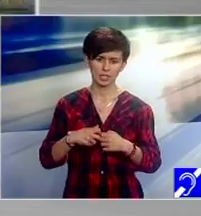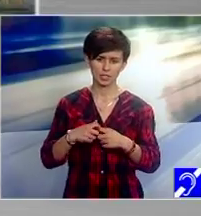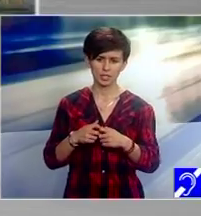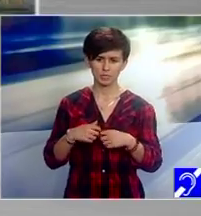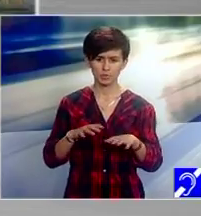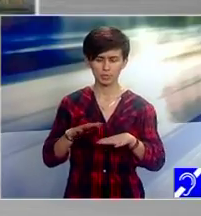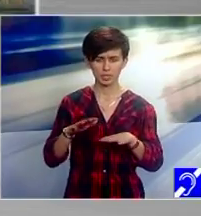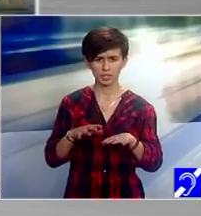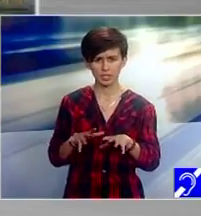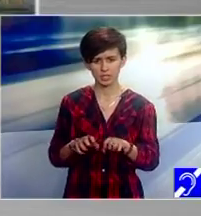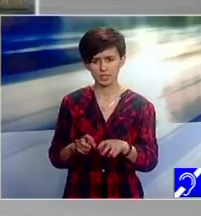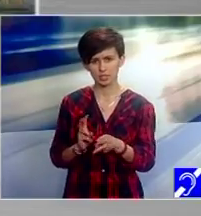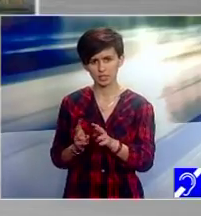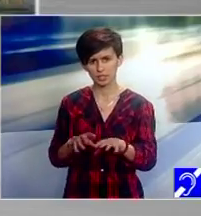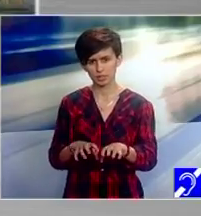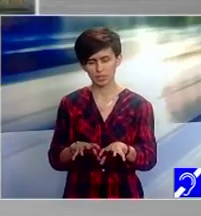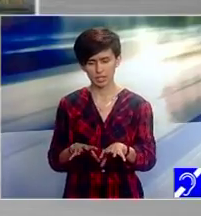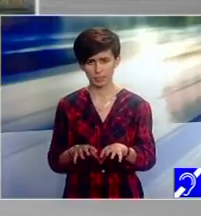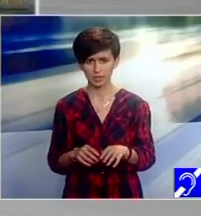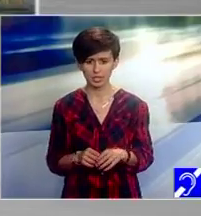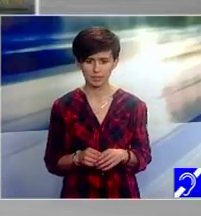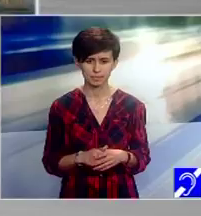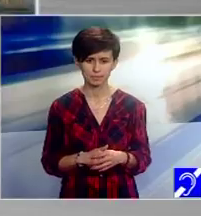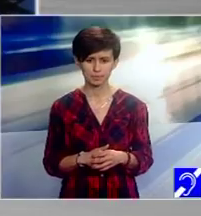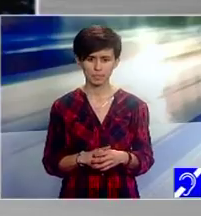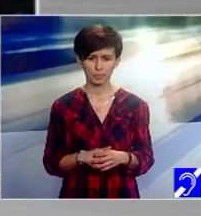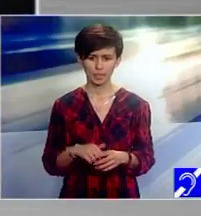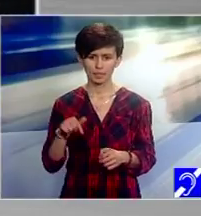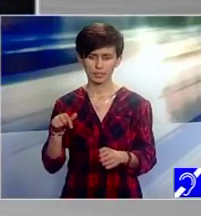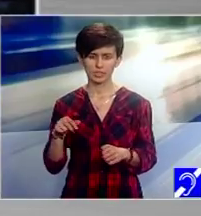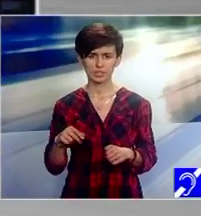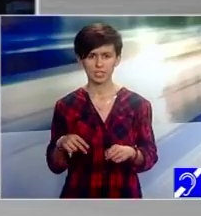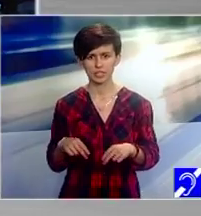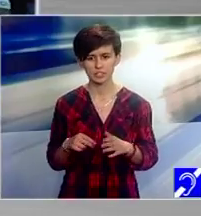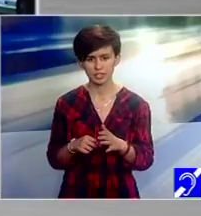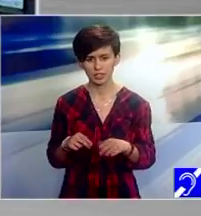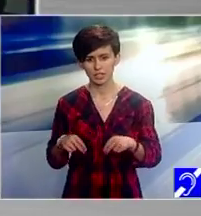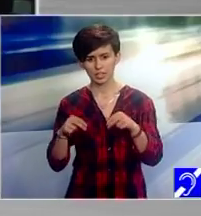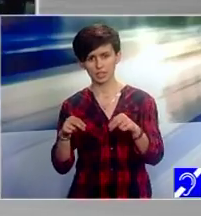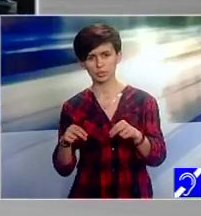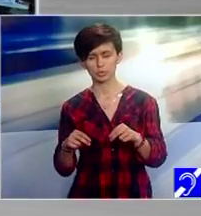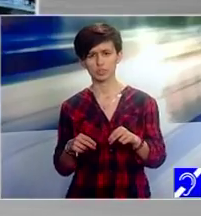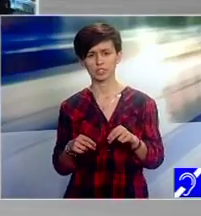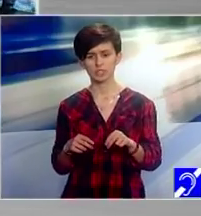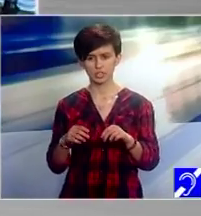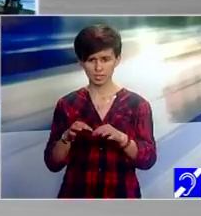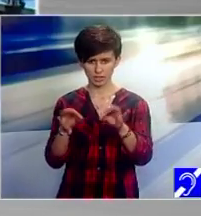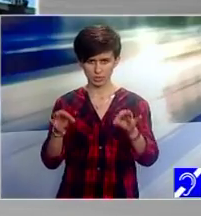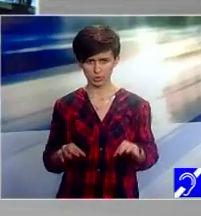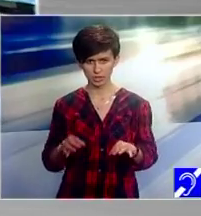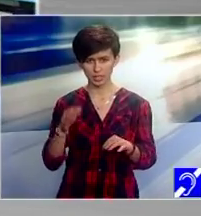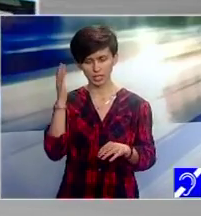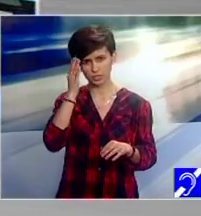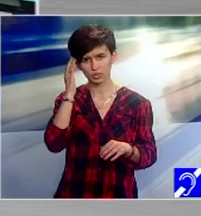vizuală, kinetoterapie. Ați adus la un moment dat în incinta școlii chiar și un panou de cățărat. Așa, într-o acțiune